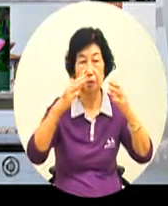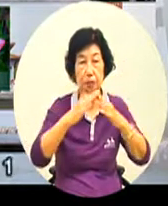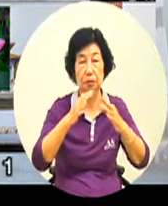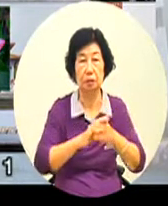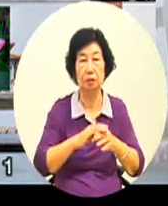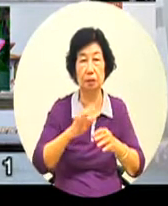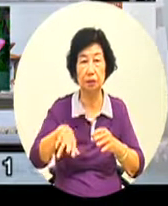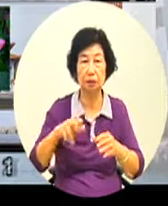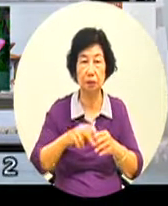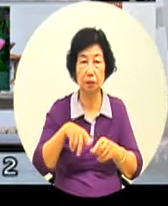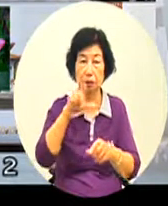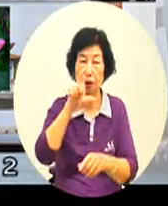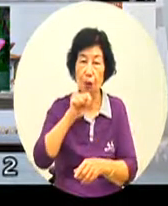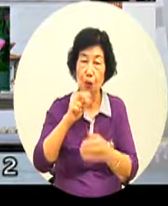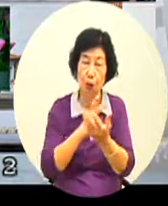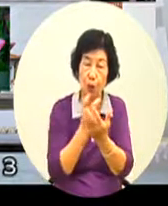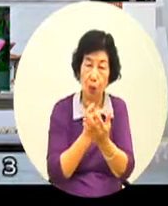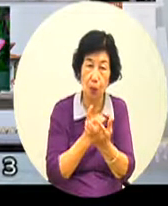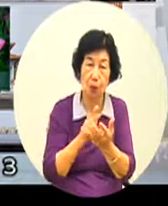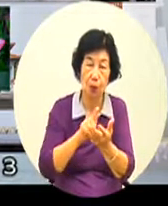巢及鸟松园区，